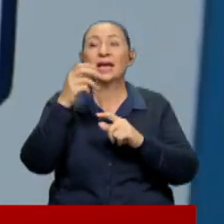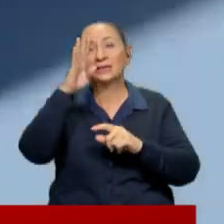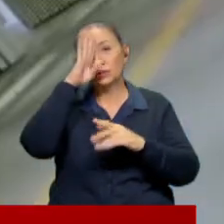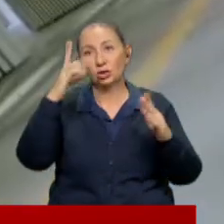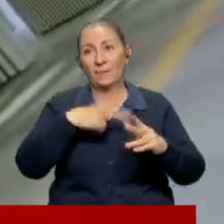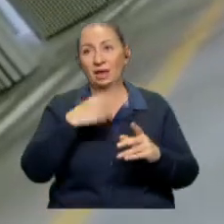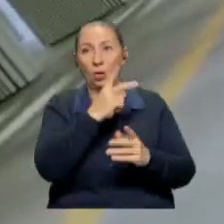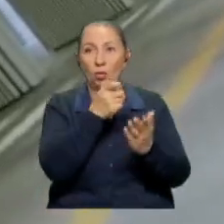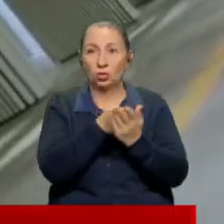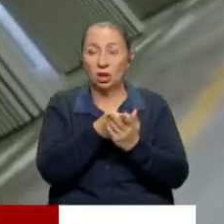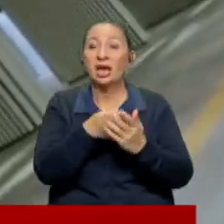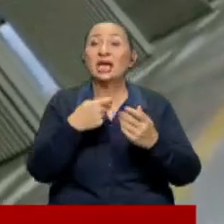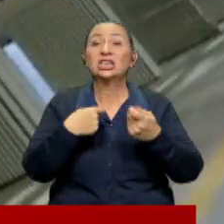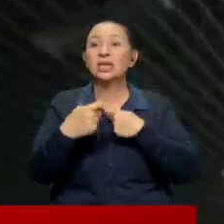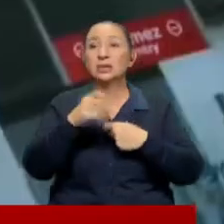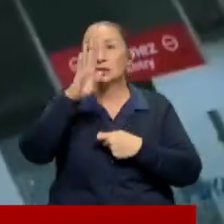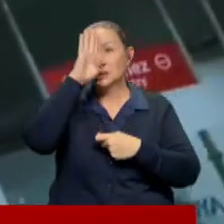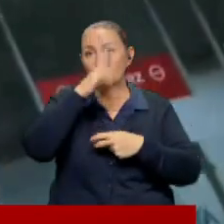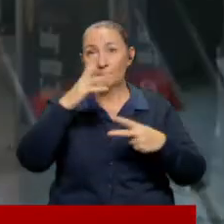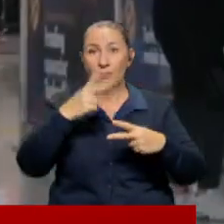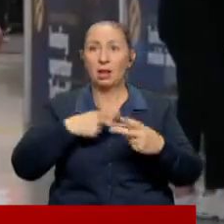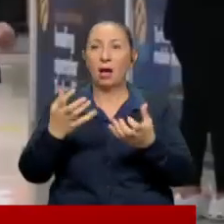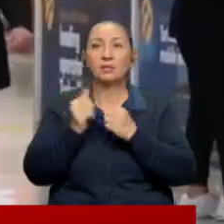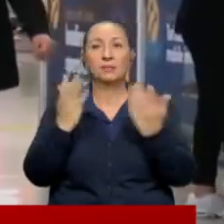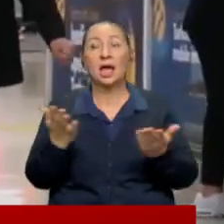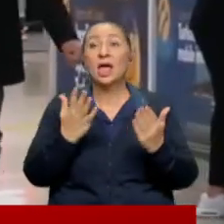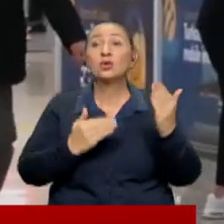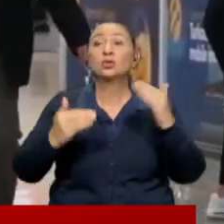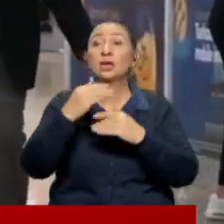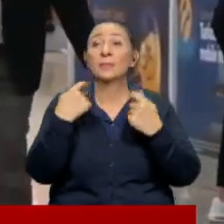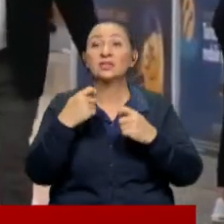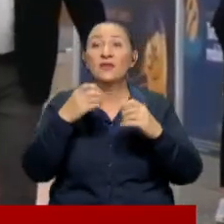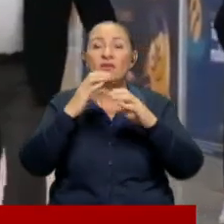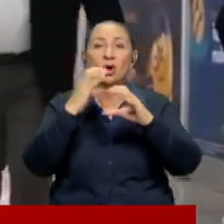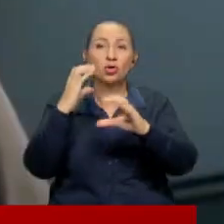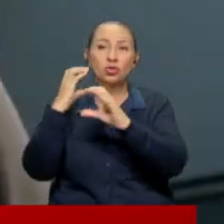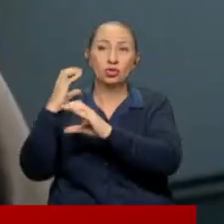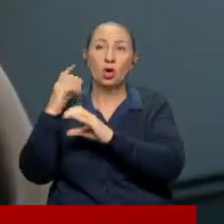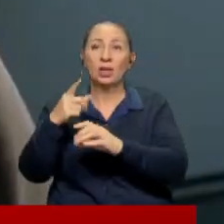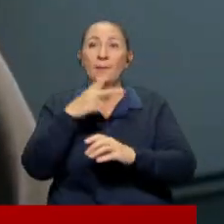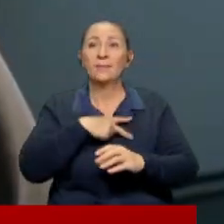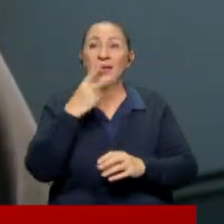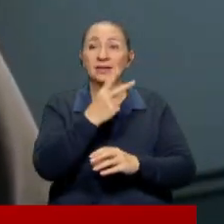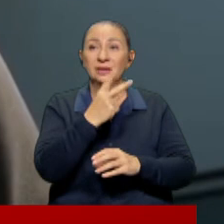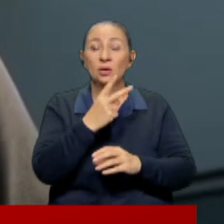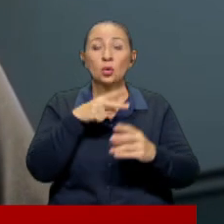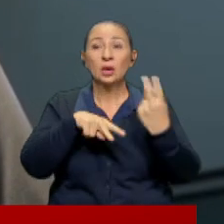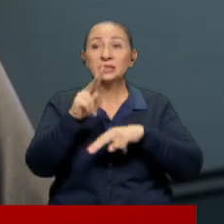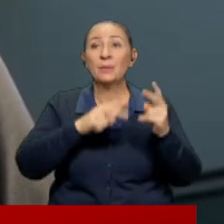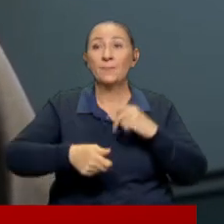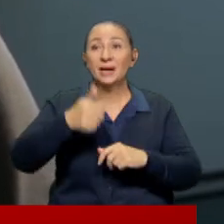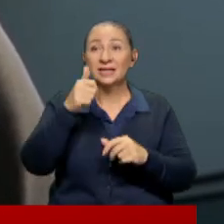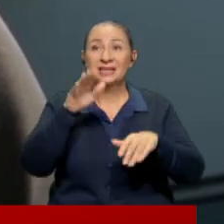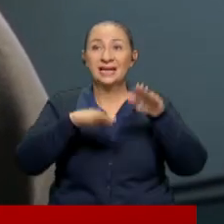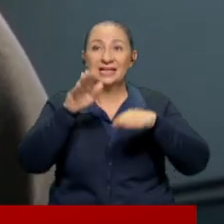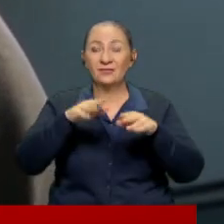İBB'den karşılanıyor. İşletmesini de İBB üstlendi bile. En yüksek maliyet vagonlar. Onlar da belediyenin. Ulaştırma Bakanlığı'nın